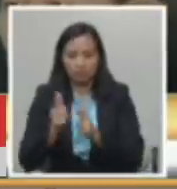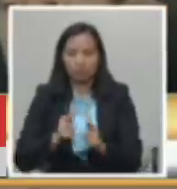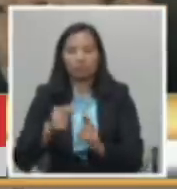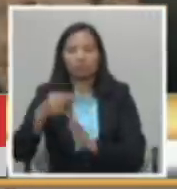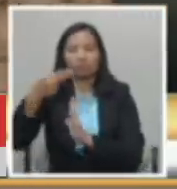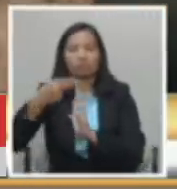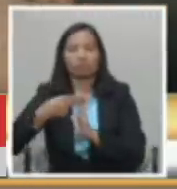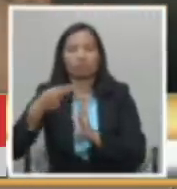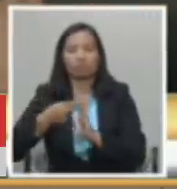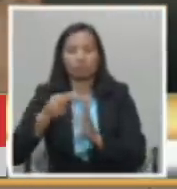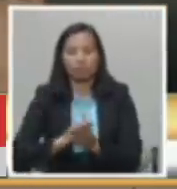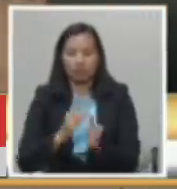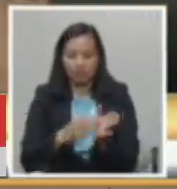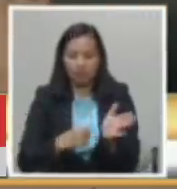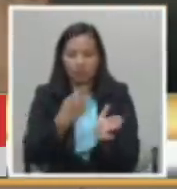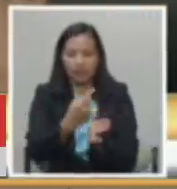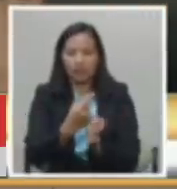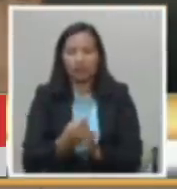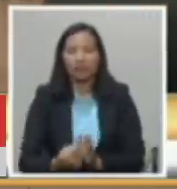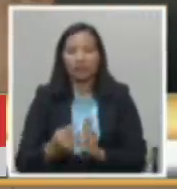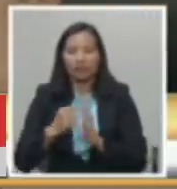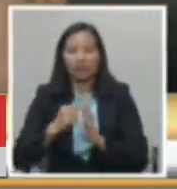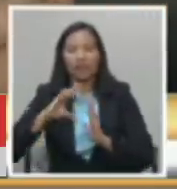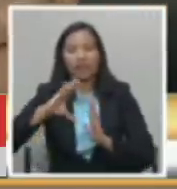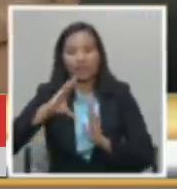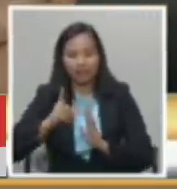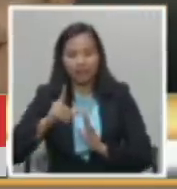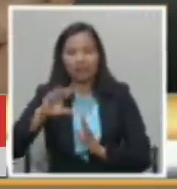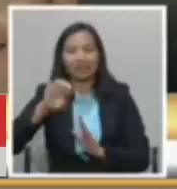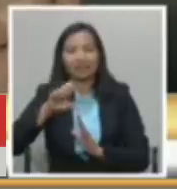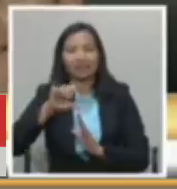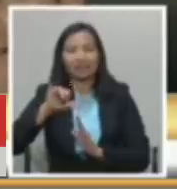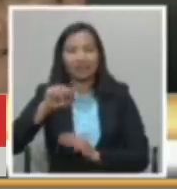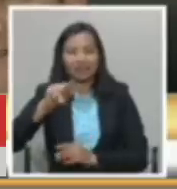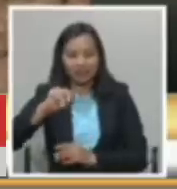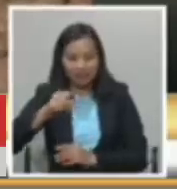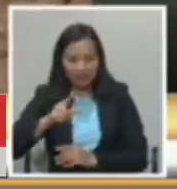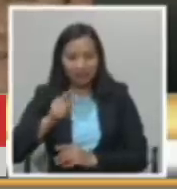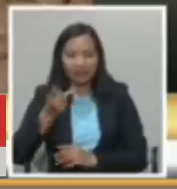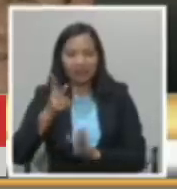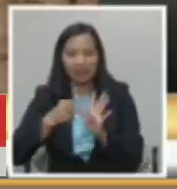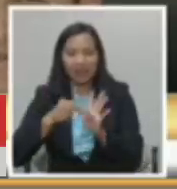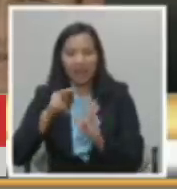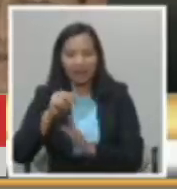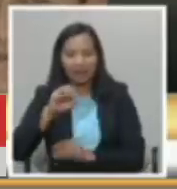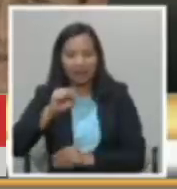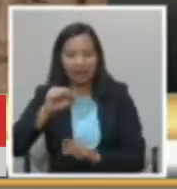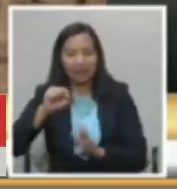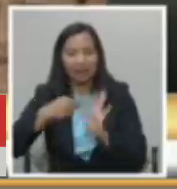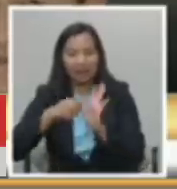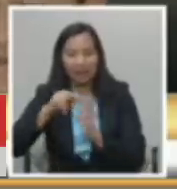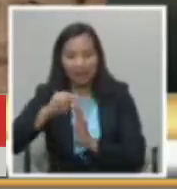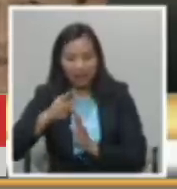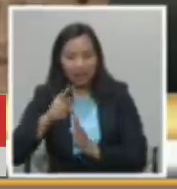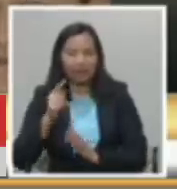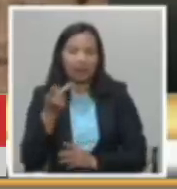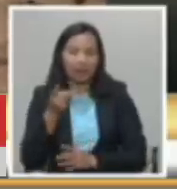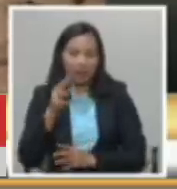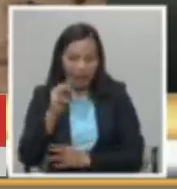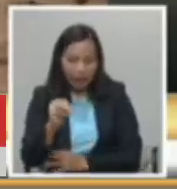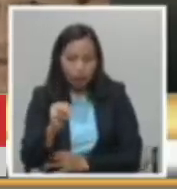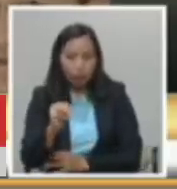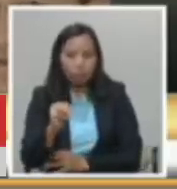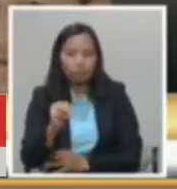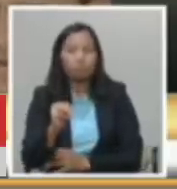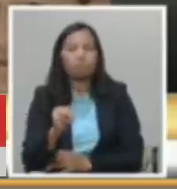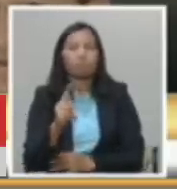ซึ่งเริ่มจากเชียงคานปากชมอำเภอสังคมอำเภอศรีเชียงใหม่อำเภอท่าบ่อและอำเภอหนองคายเส้น